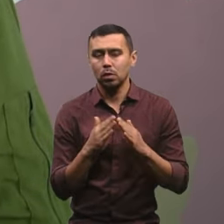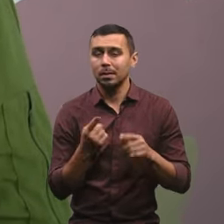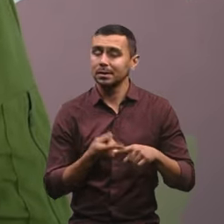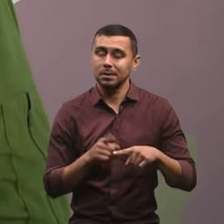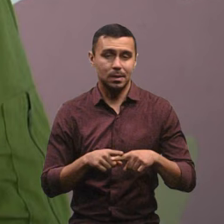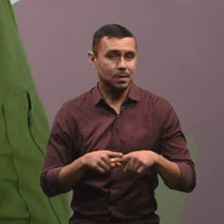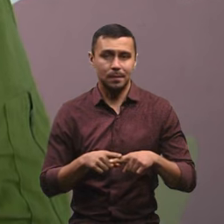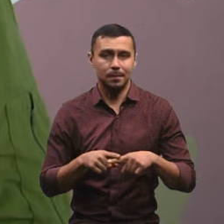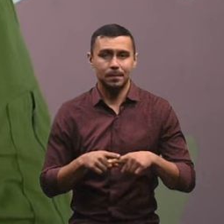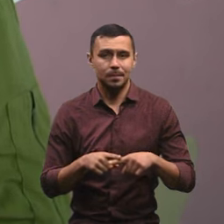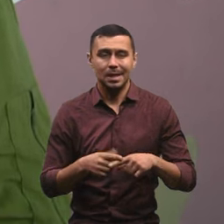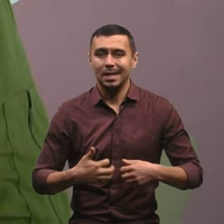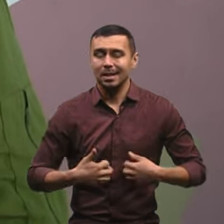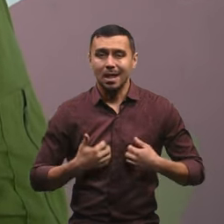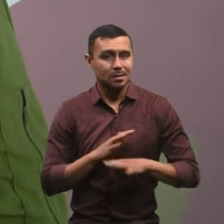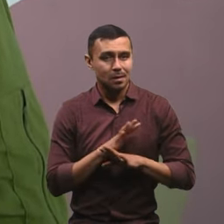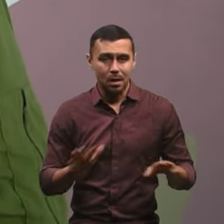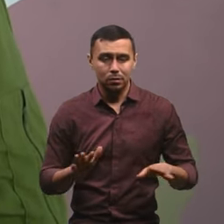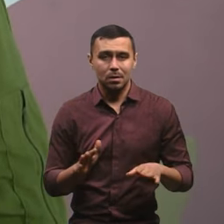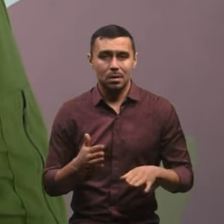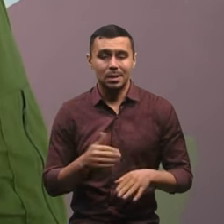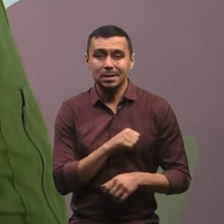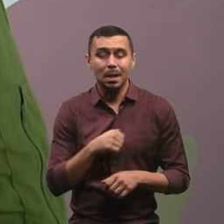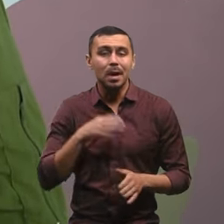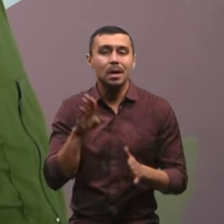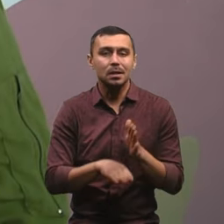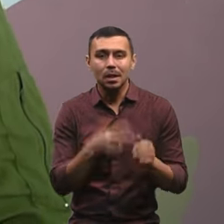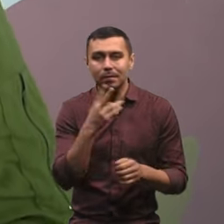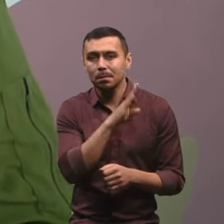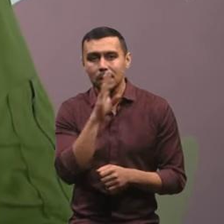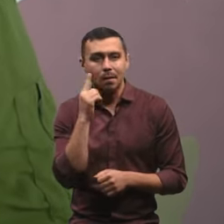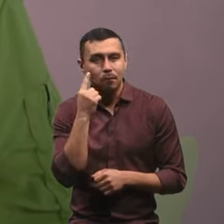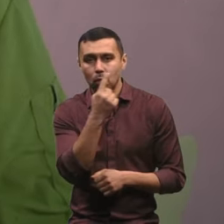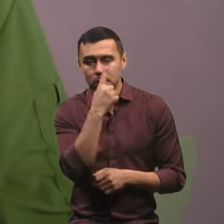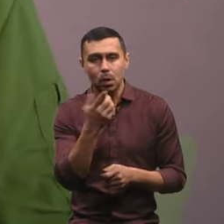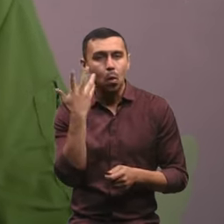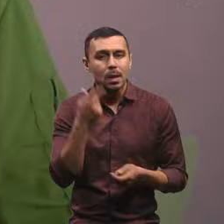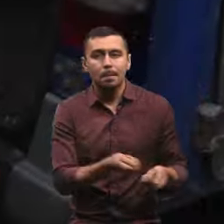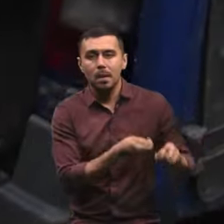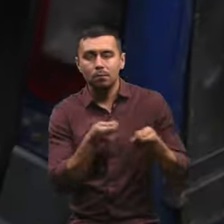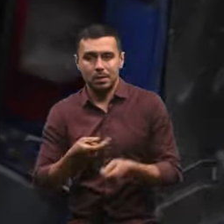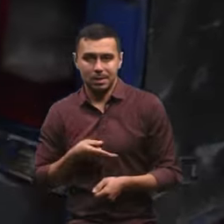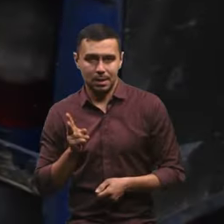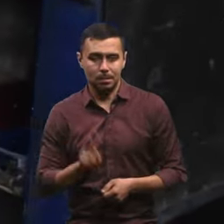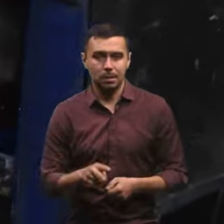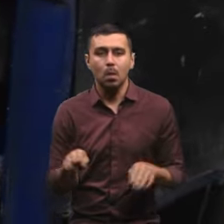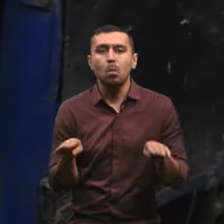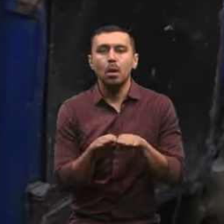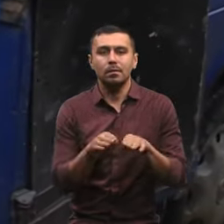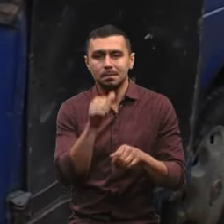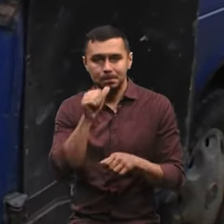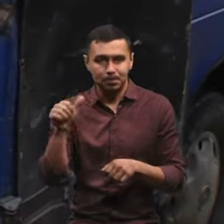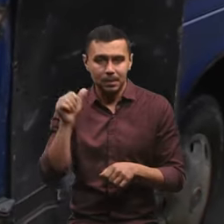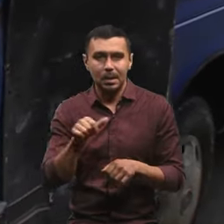дуже не страшно, мені не страшно. Але саме гірше – це дивитися матерам в очі, як привозиш загиблих. Порівняно з минулими роками,